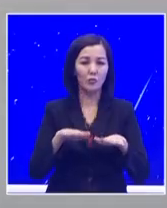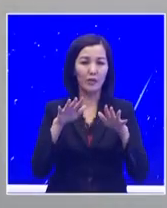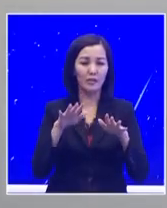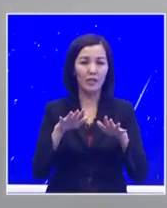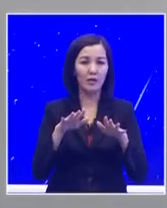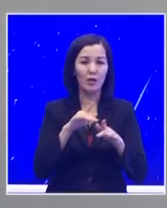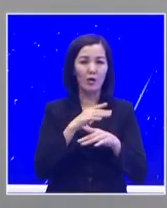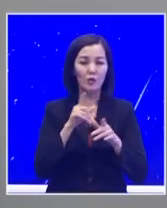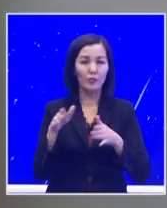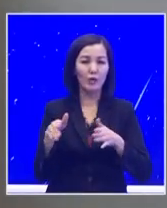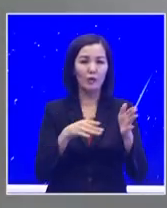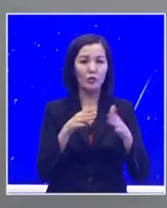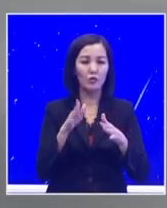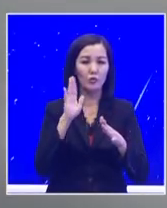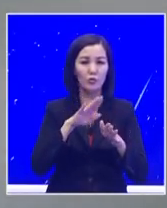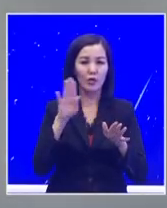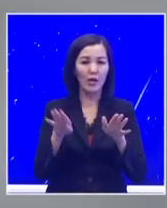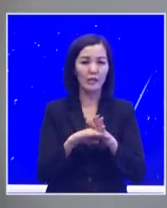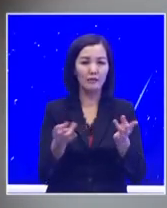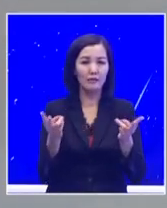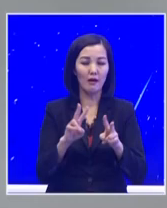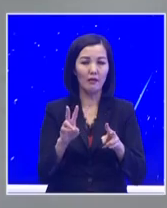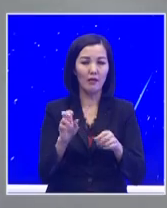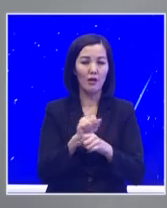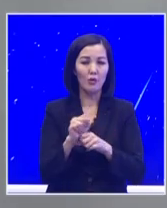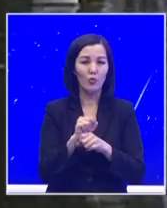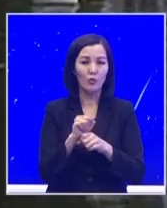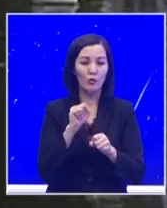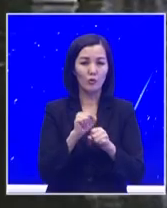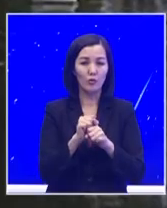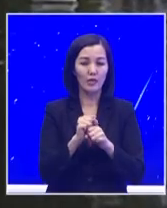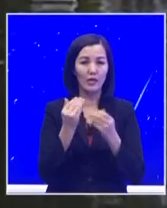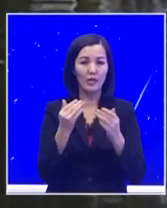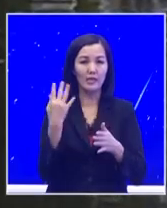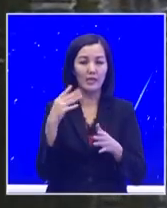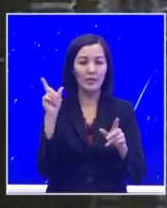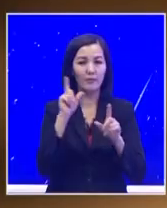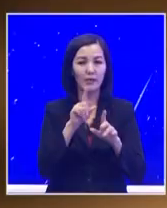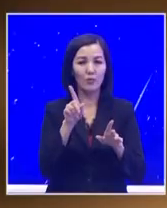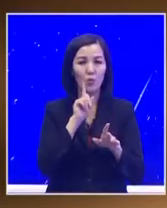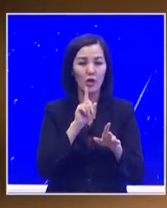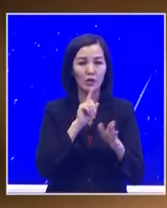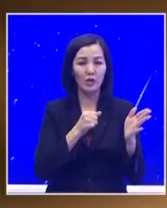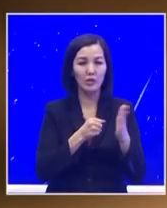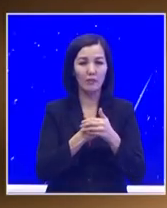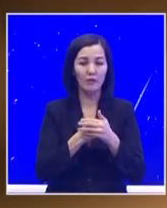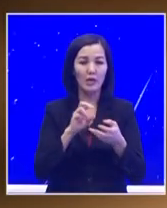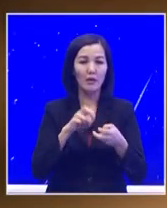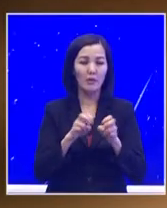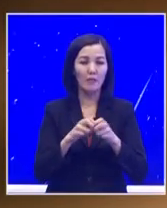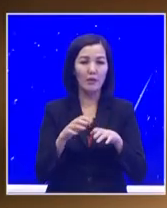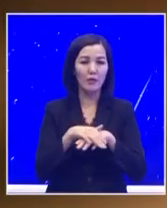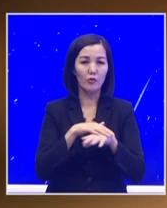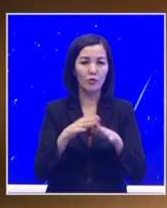Тасқынан көптеген жол су астында қалып, көлік қатынасы тұралаған. Сондай-ақ аймақта 40 мектеп уақытша жабылды. Сарсанға салынған